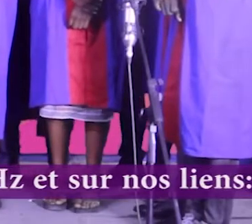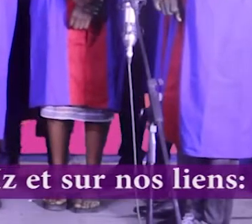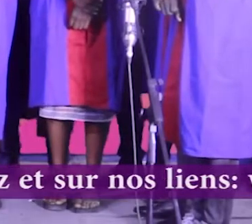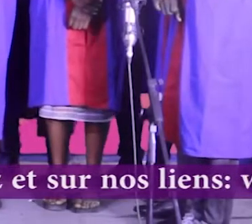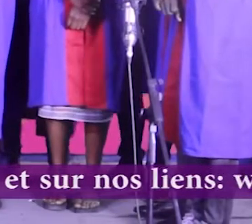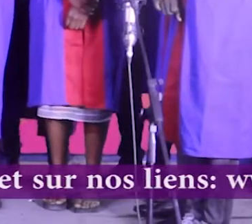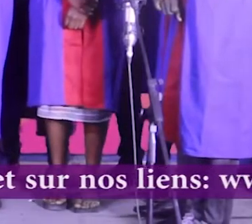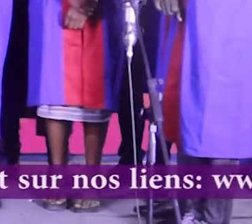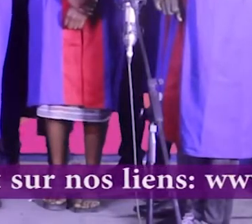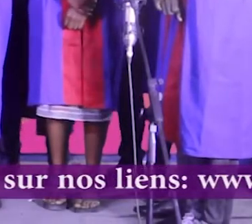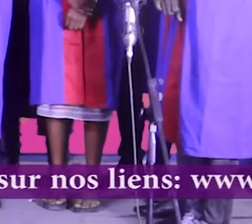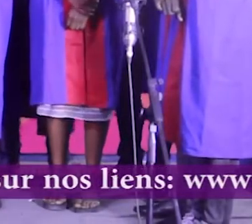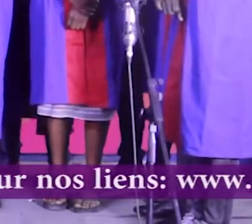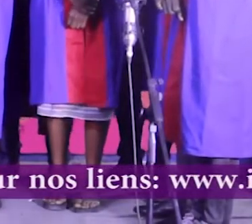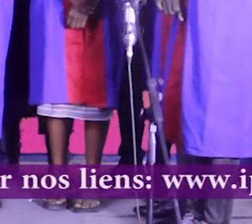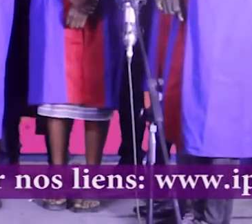mobikisi